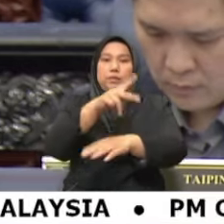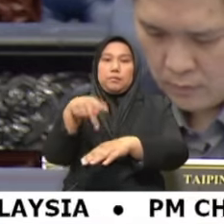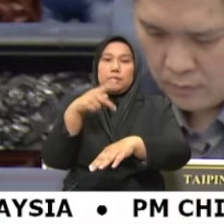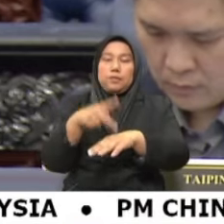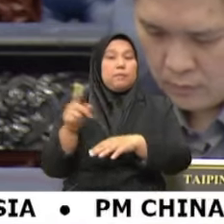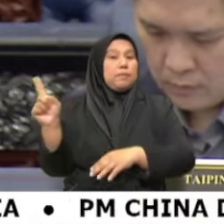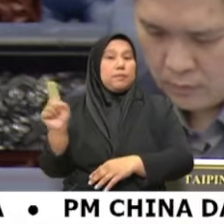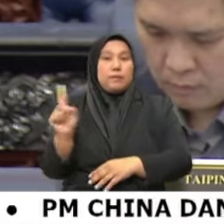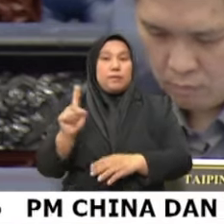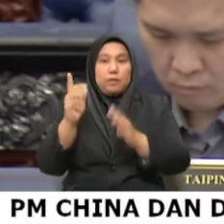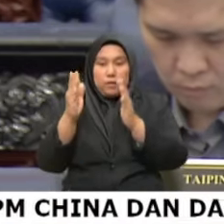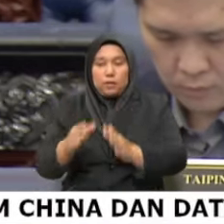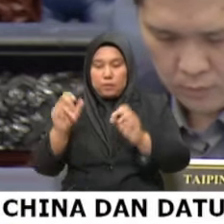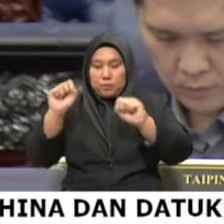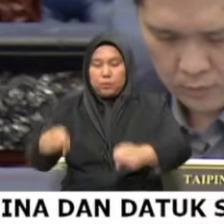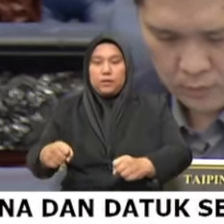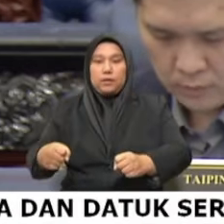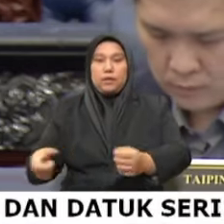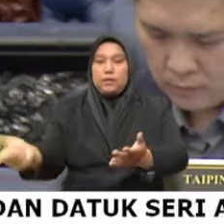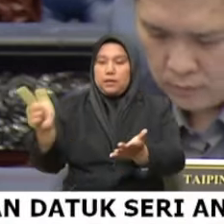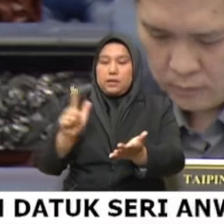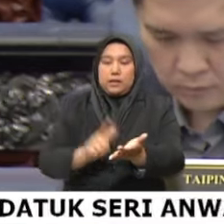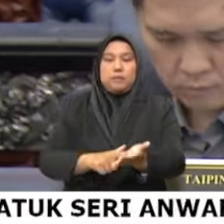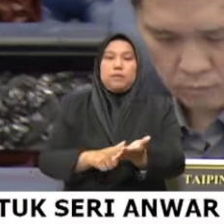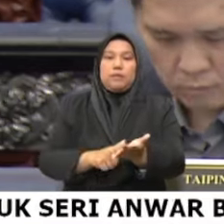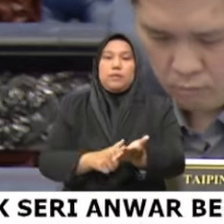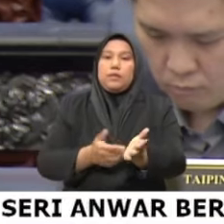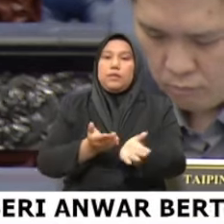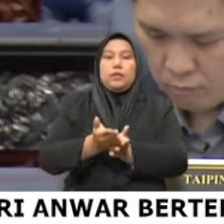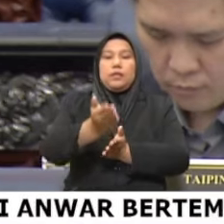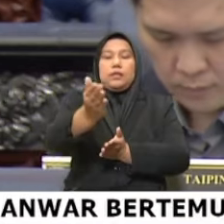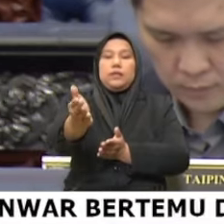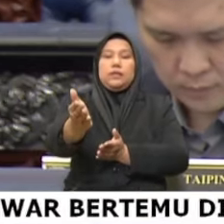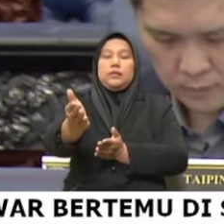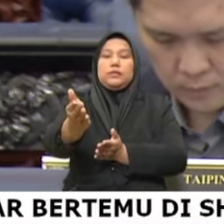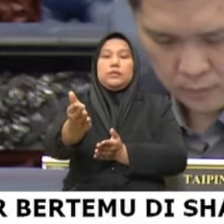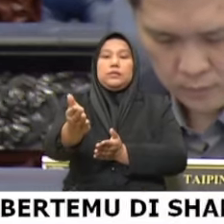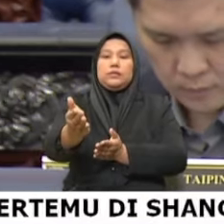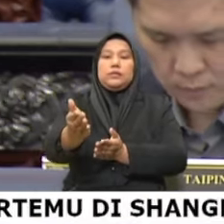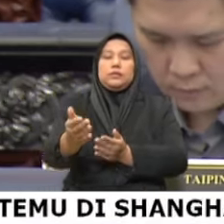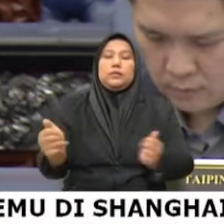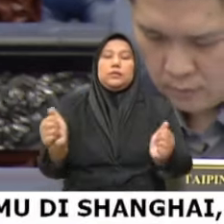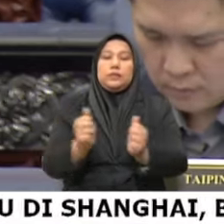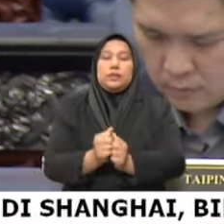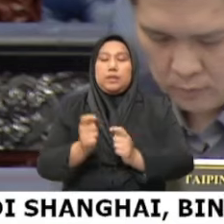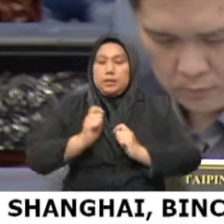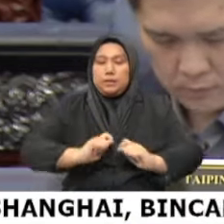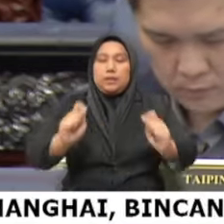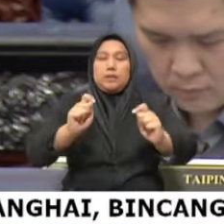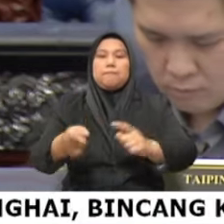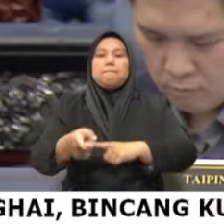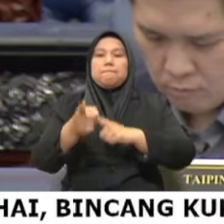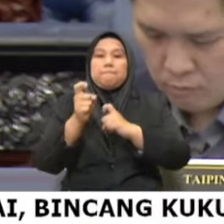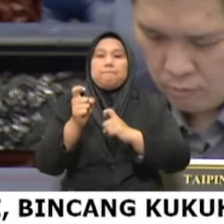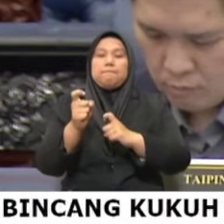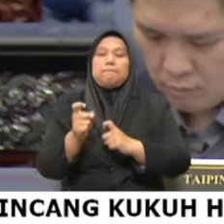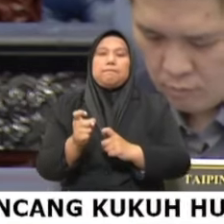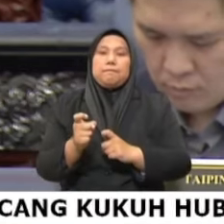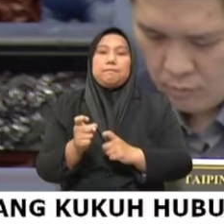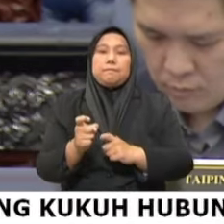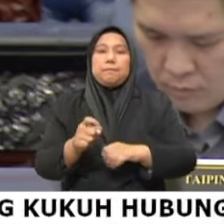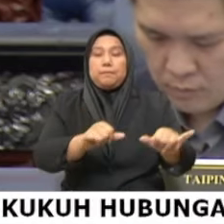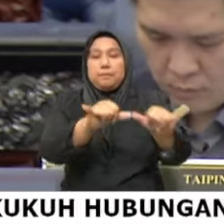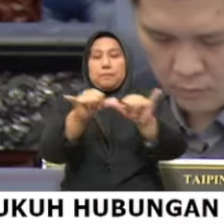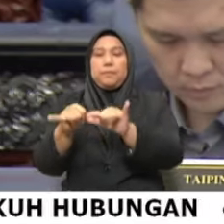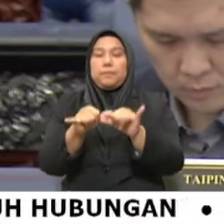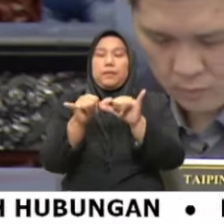mana-mana pihak melaporkan kes secara terus kepada pihak berkuasa dengan tindak balas segera. Selain itu,